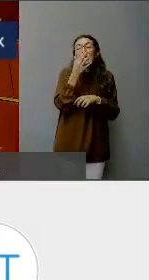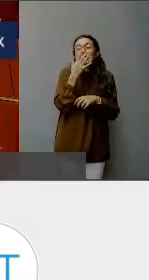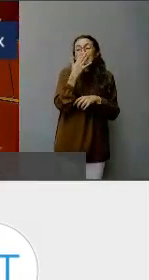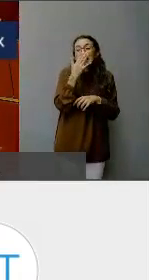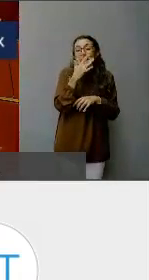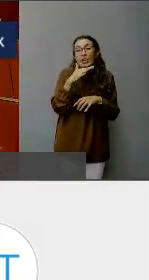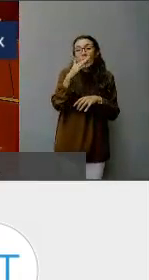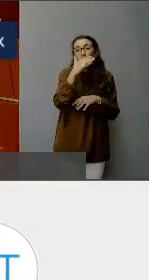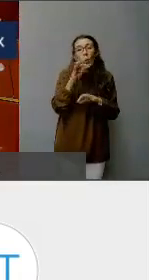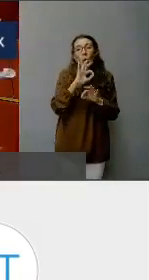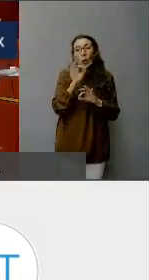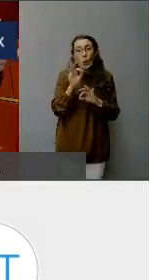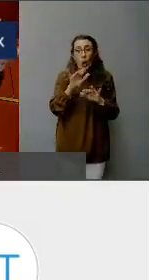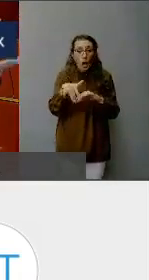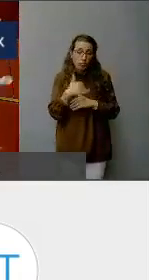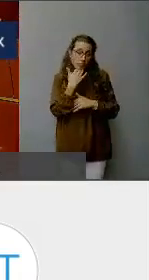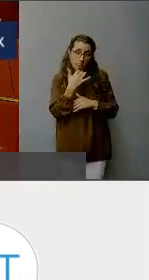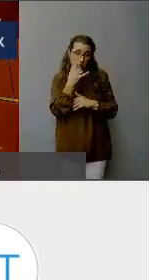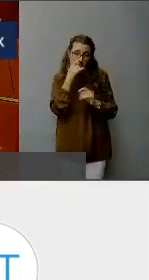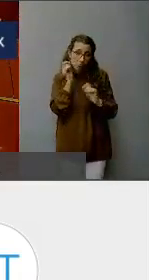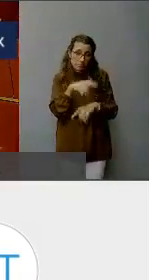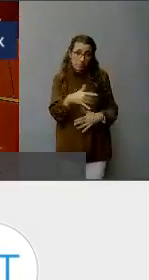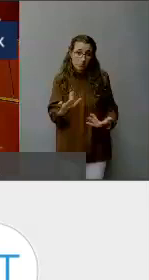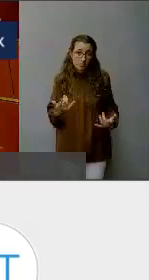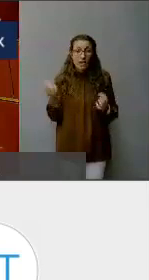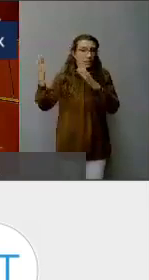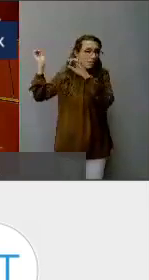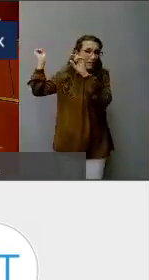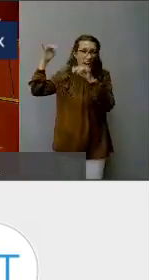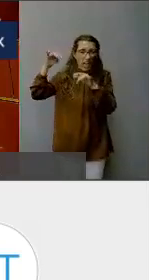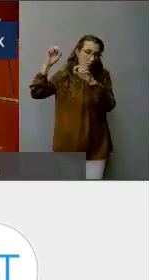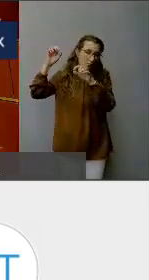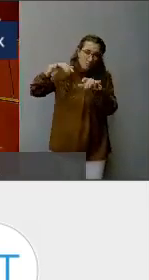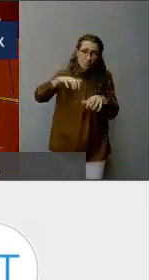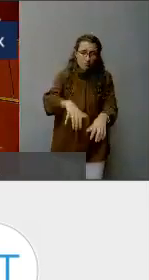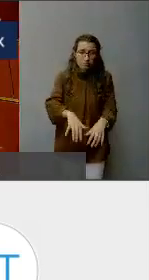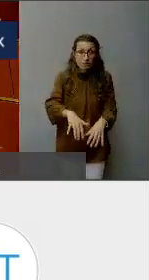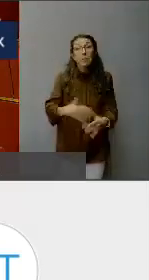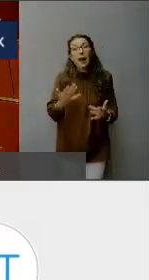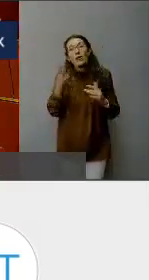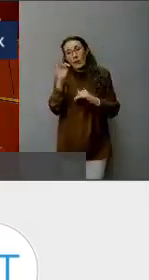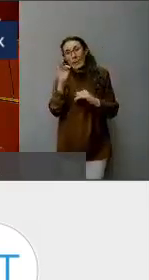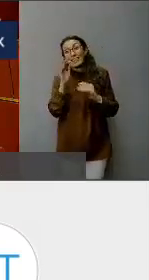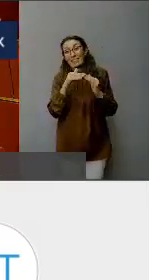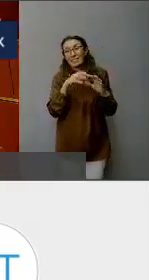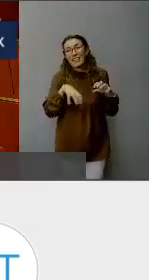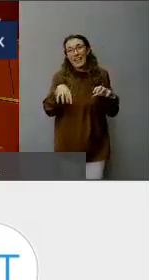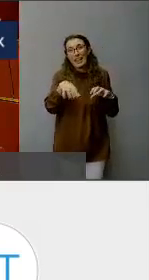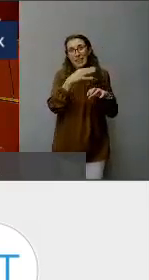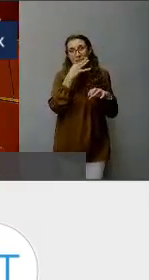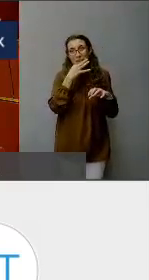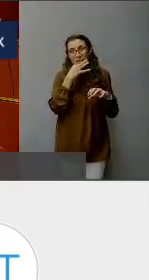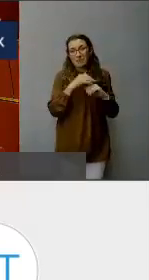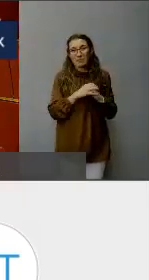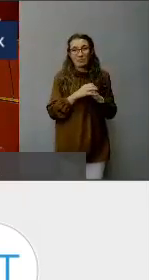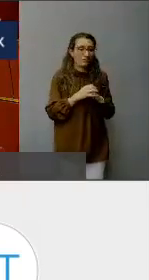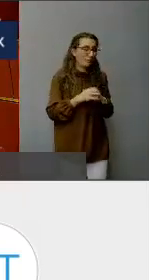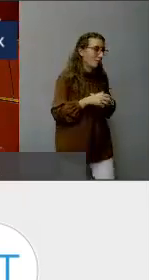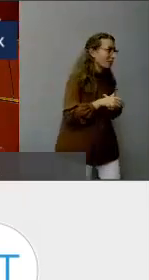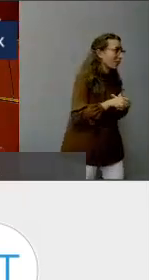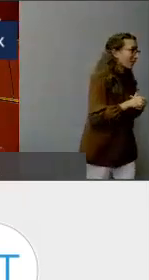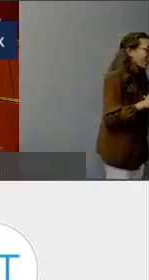coltiverà la state le frane verranno giù come veniva la prima ma abbiamo 40 milletti che sono servite a catania dr